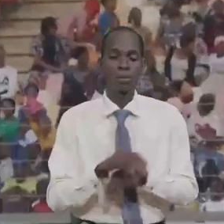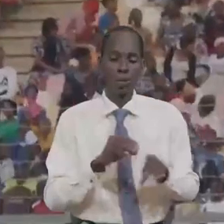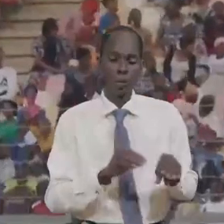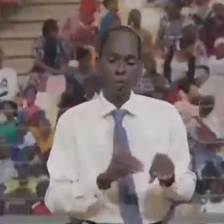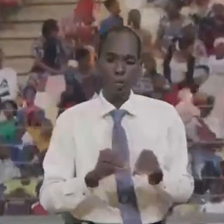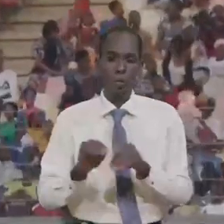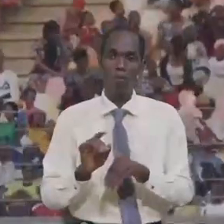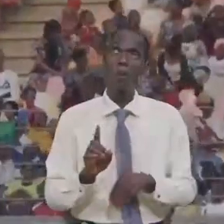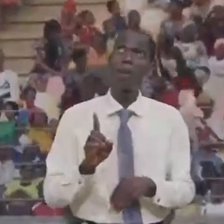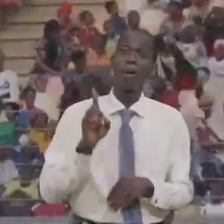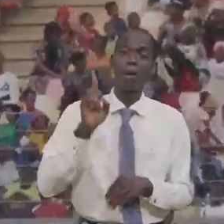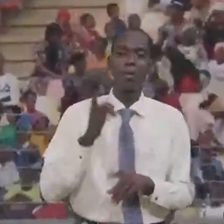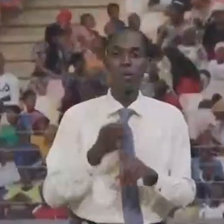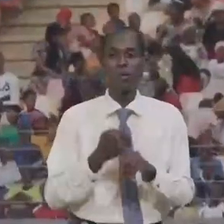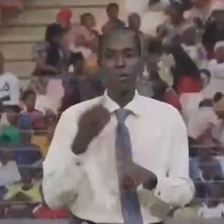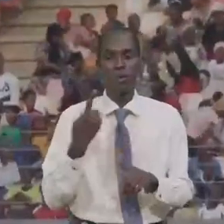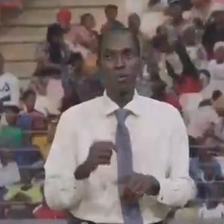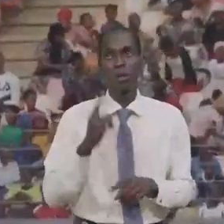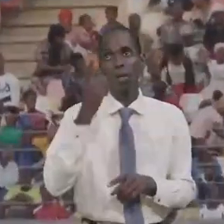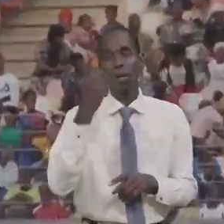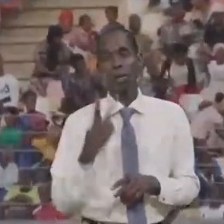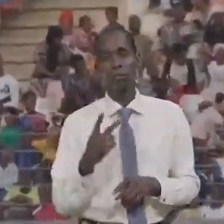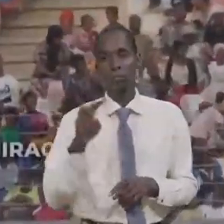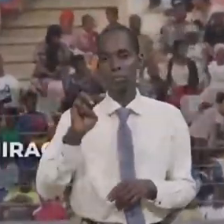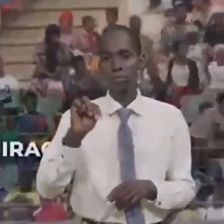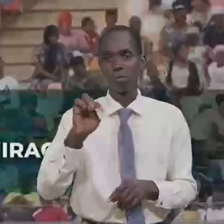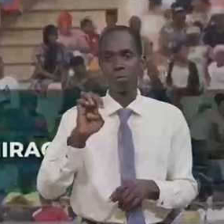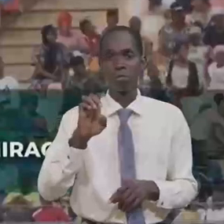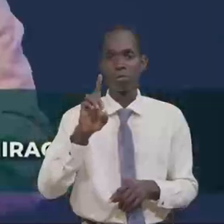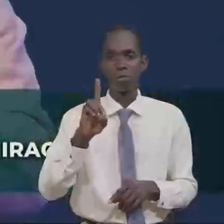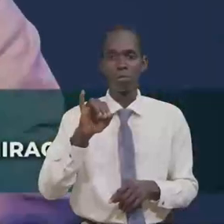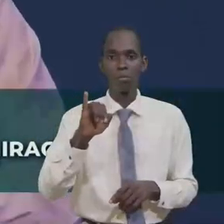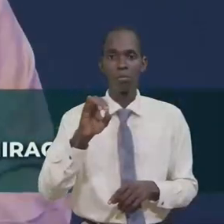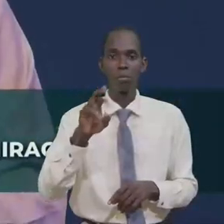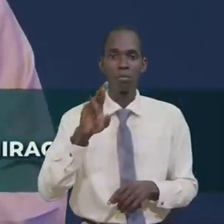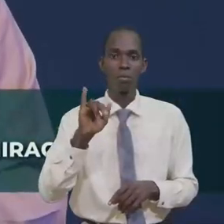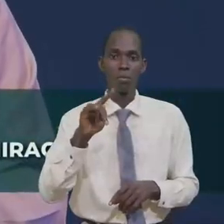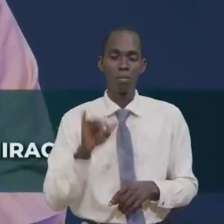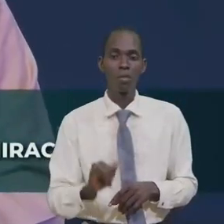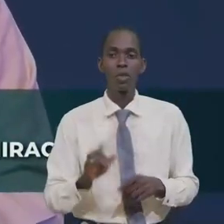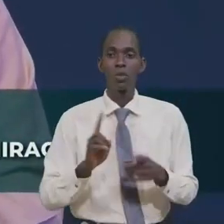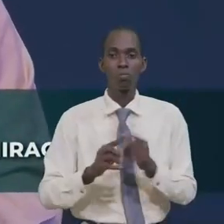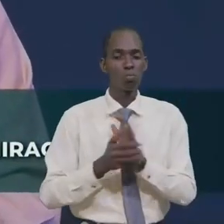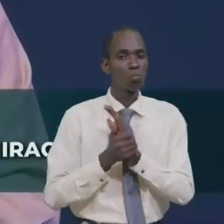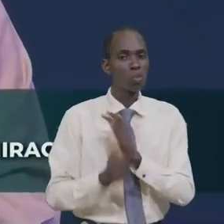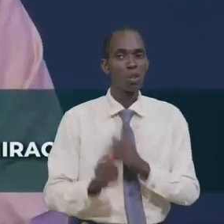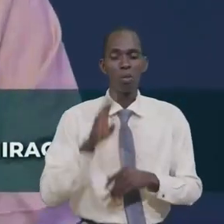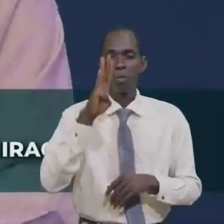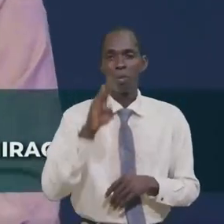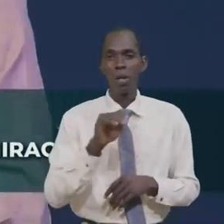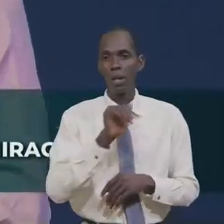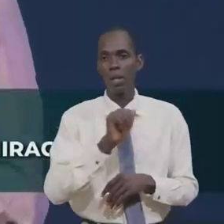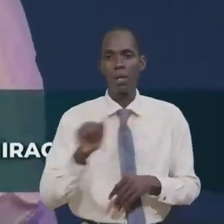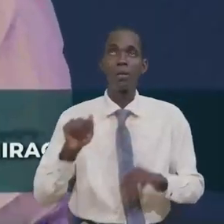passé de la médiocrité à la maîtrise par un miracle en premier